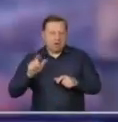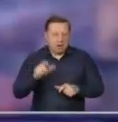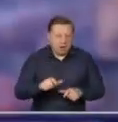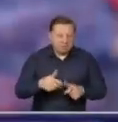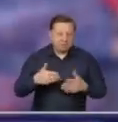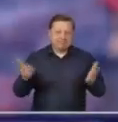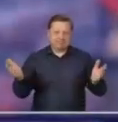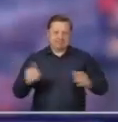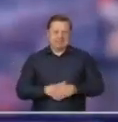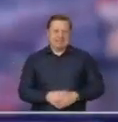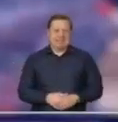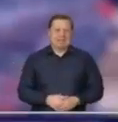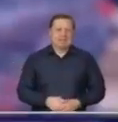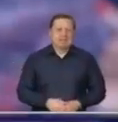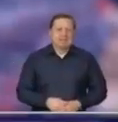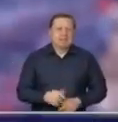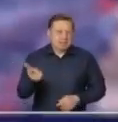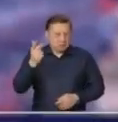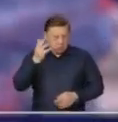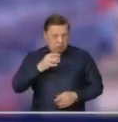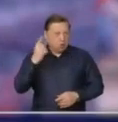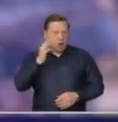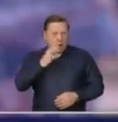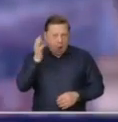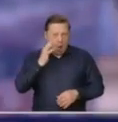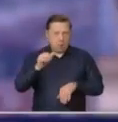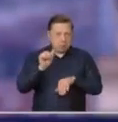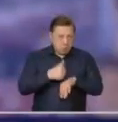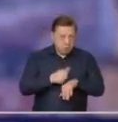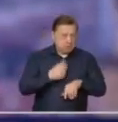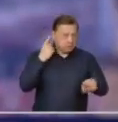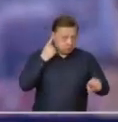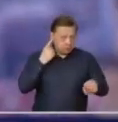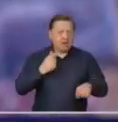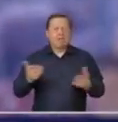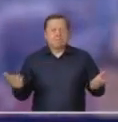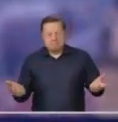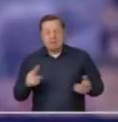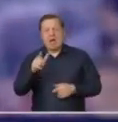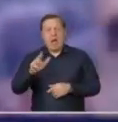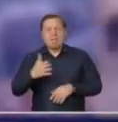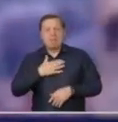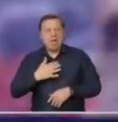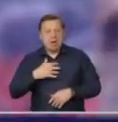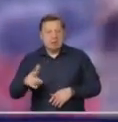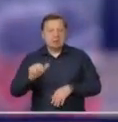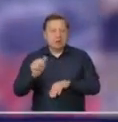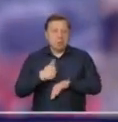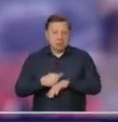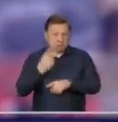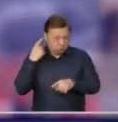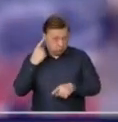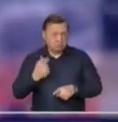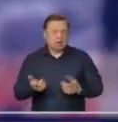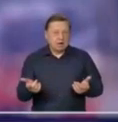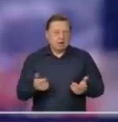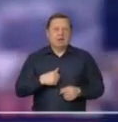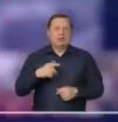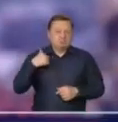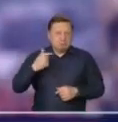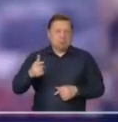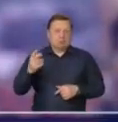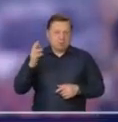w butach każdy coś tam słyszał, ale o buty pies? A jednak psy z grupy poszukiwaczy ratownicze OSP Orzew Śląskiem dostały